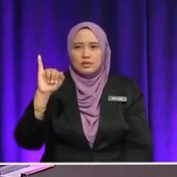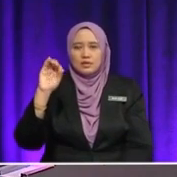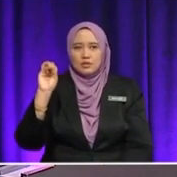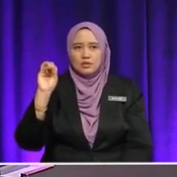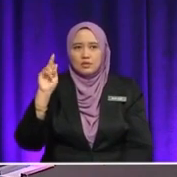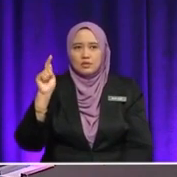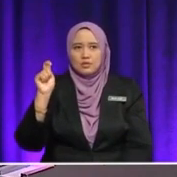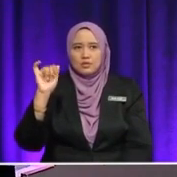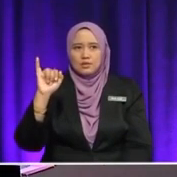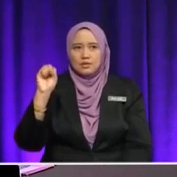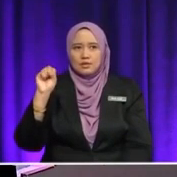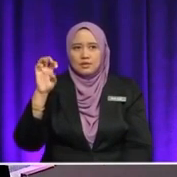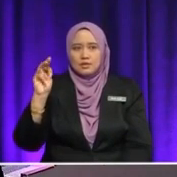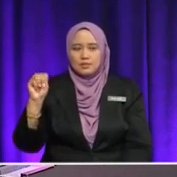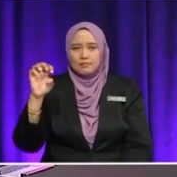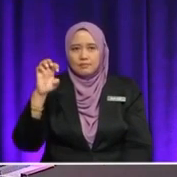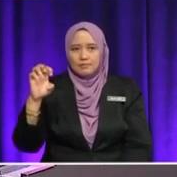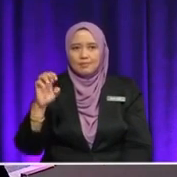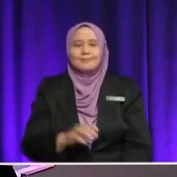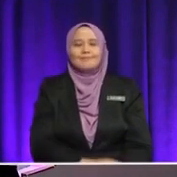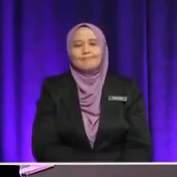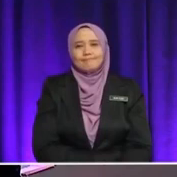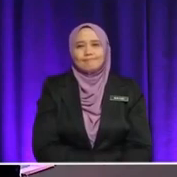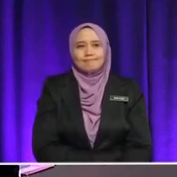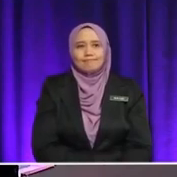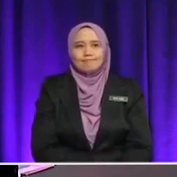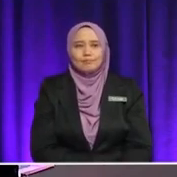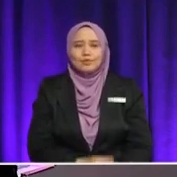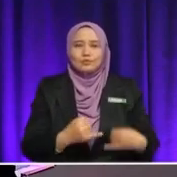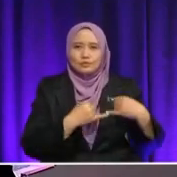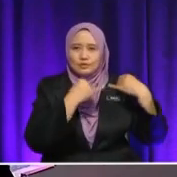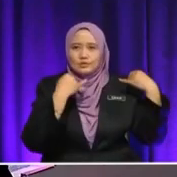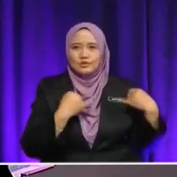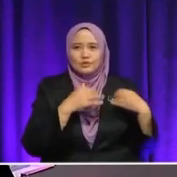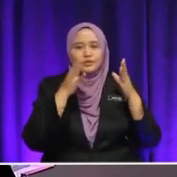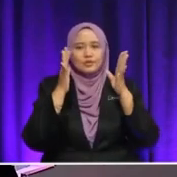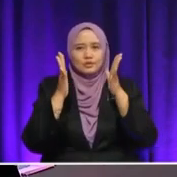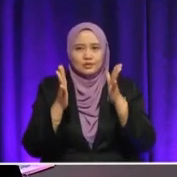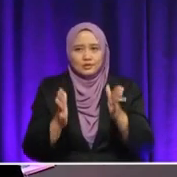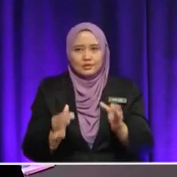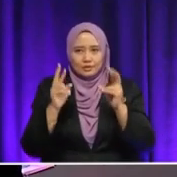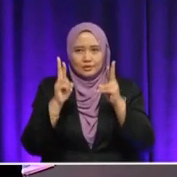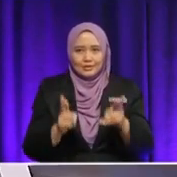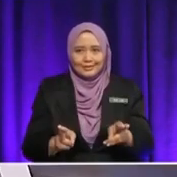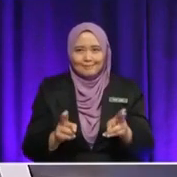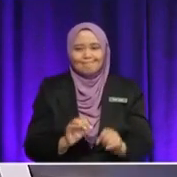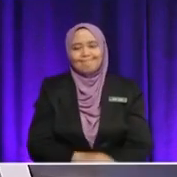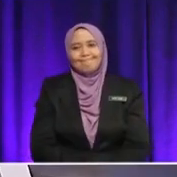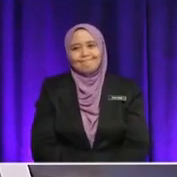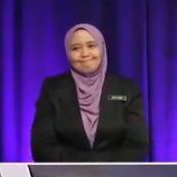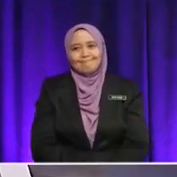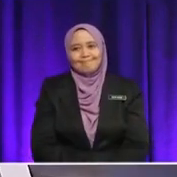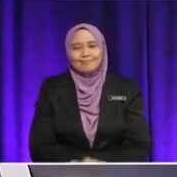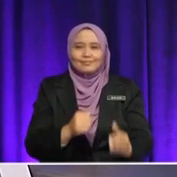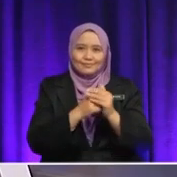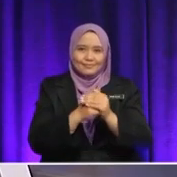ayat jadi kali ini kita bagi the best bintang uh brokus itu kita bagi tiga bintang 3 bintang Wah akhirnya